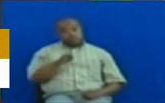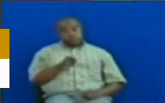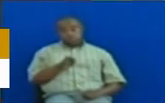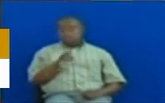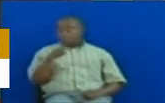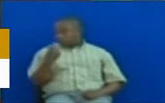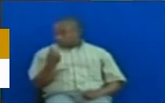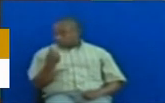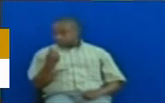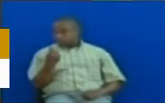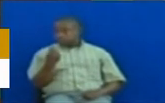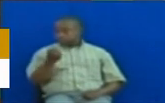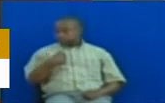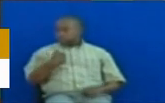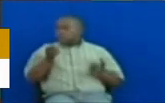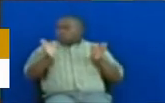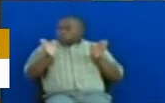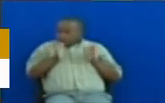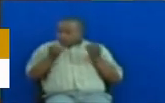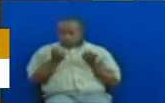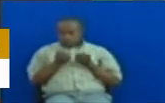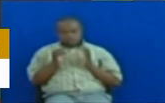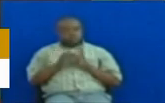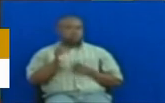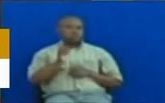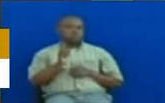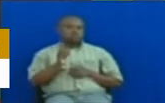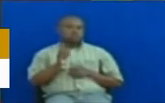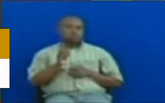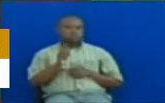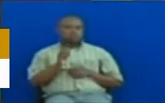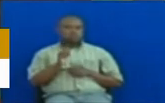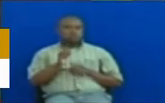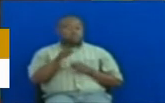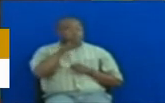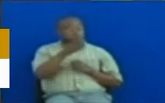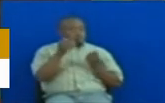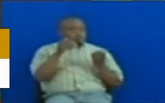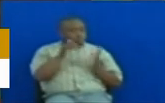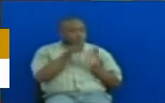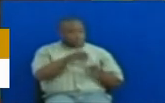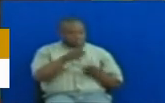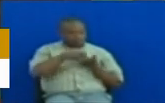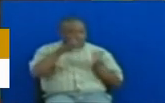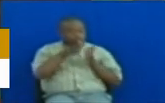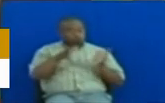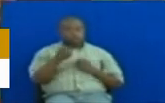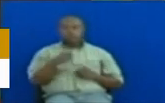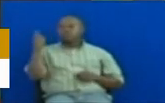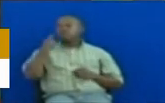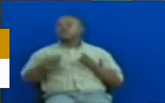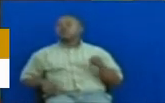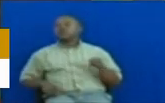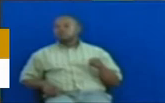kwanza tusibane kutunga sheria yenye maslahi mapana kwa taifa kwa sababu tu eti kwenye kifungu cha sita